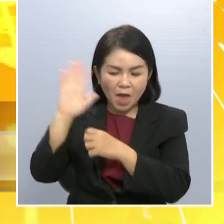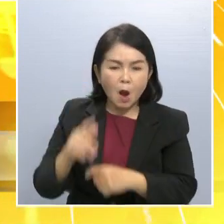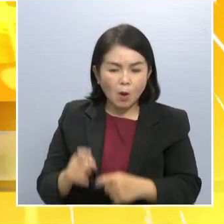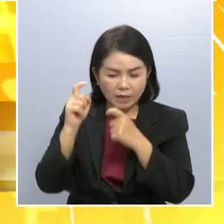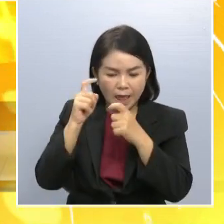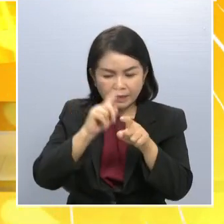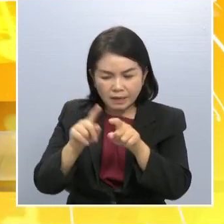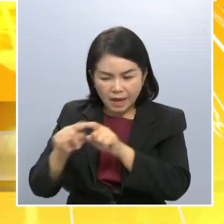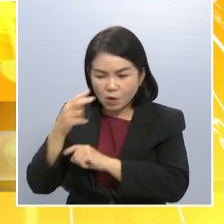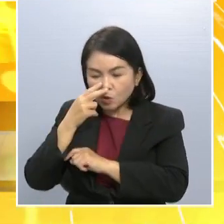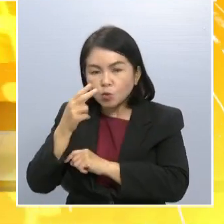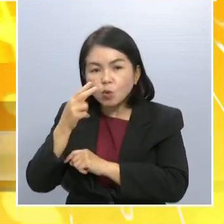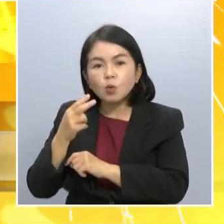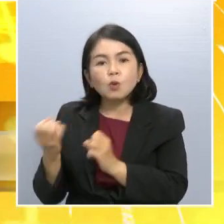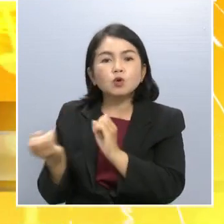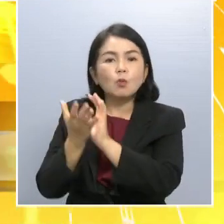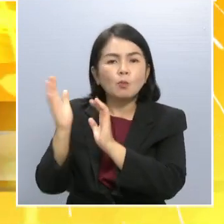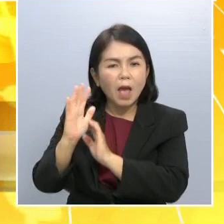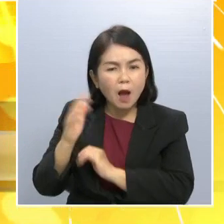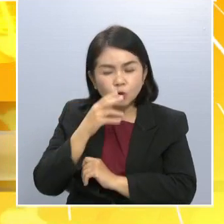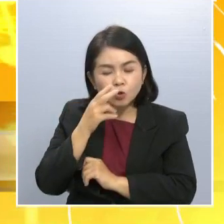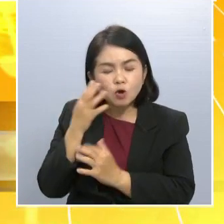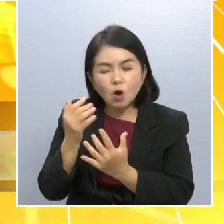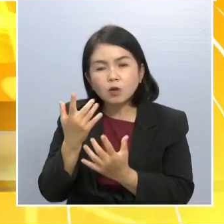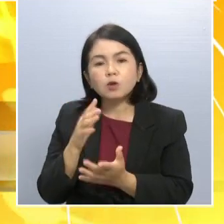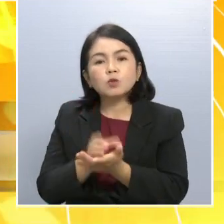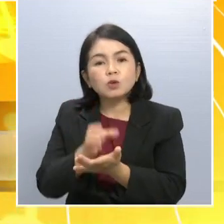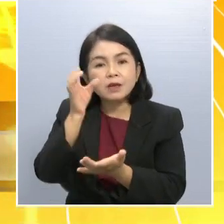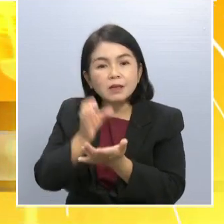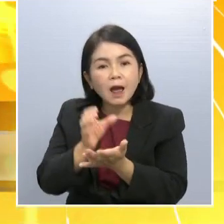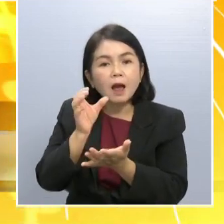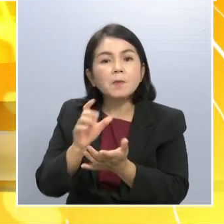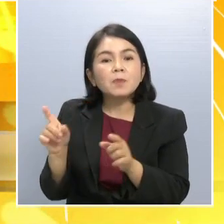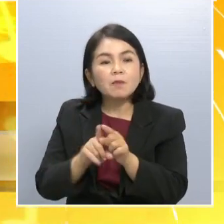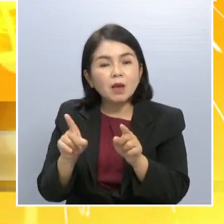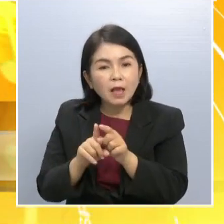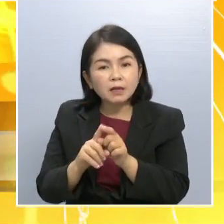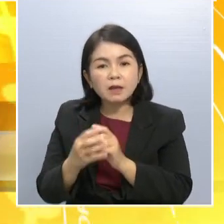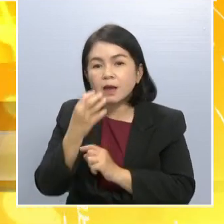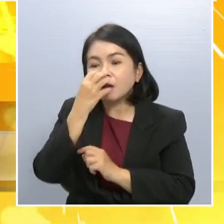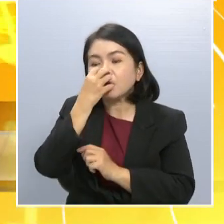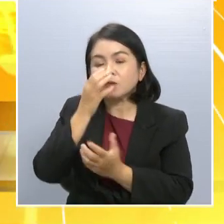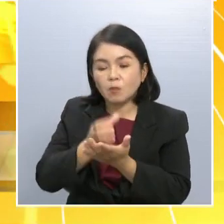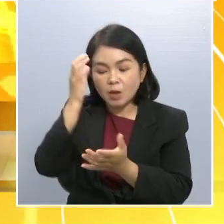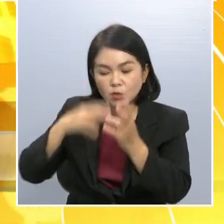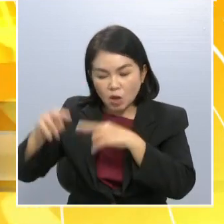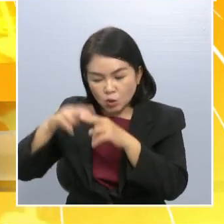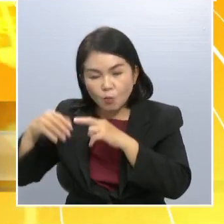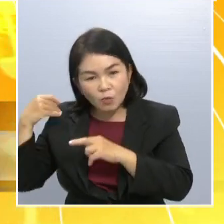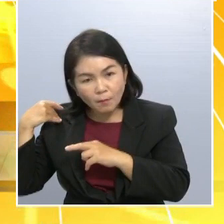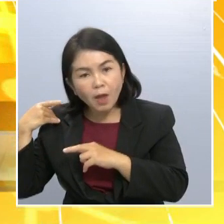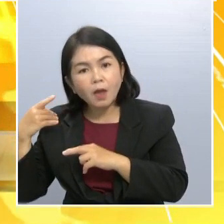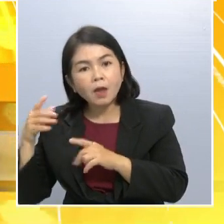แล้วก็อย่ารอให้เหตุเกิดเช่นตัวอย่างเช่นถังออกซิเจนของพนักงานดับเพลิงเรามีการตรวจไหมเพราะว่านั้น